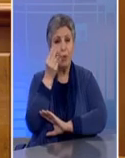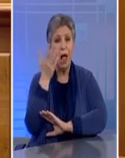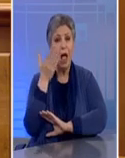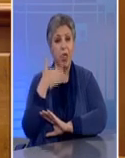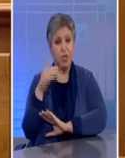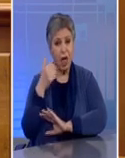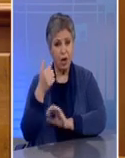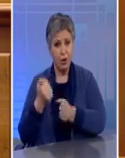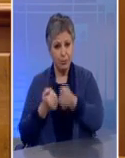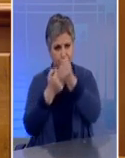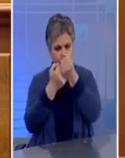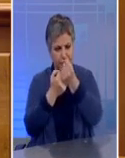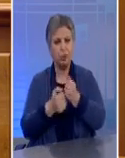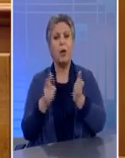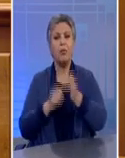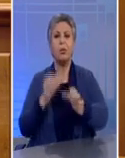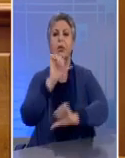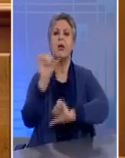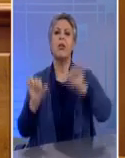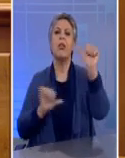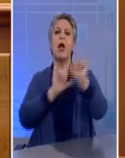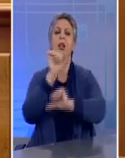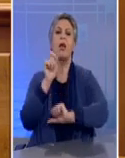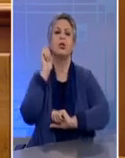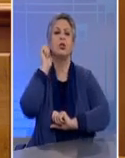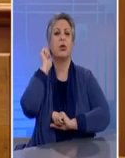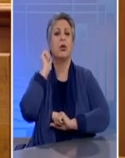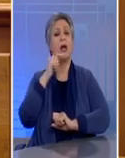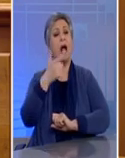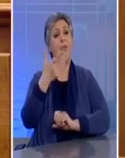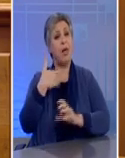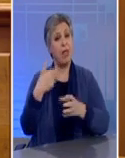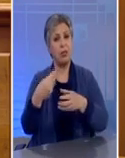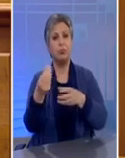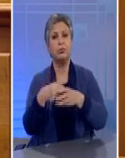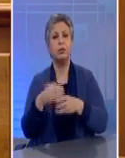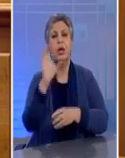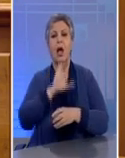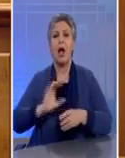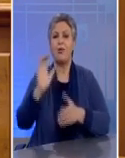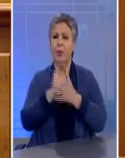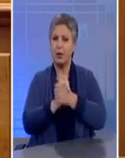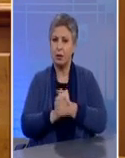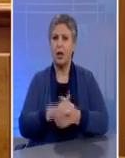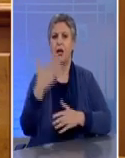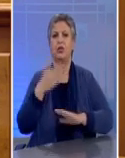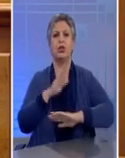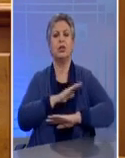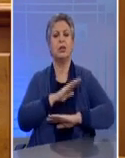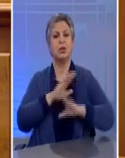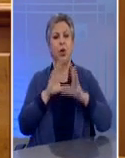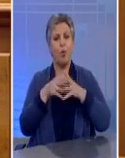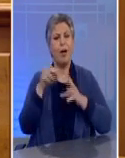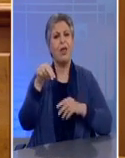τα βοηθήσουμε να μπουν σε οργανισμούς όπως η Ευρωπαϊκή Ένωση, όπως το ΝΑΤΟ, όπως διάφορα. Είναι τελεία και παύλα. Εγώ